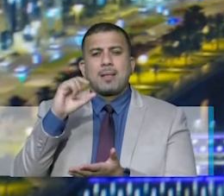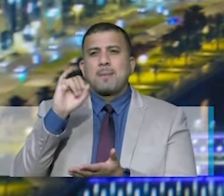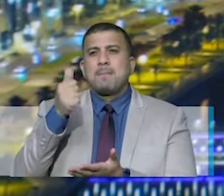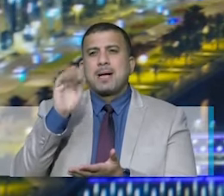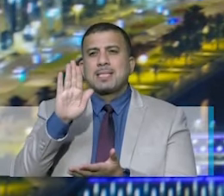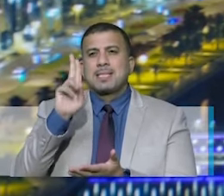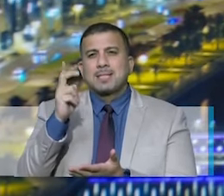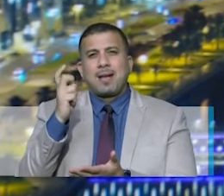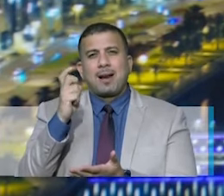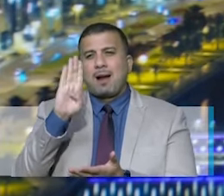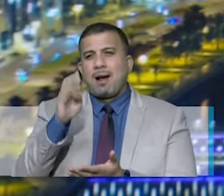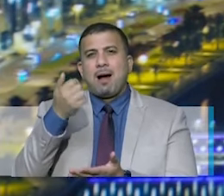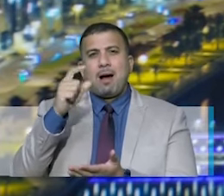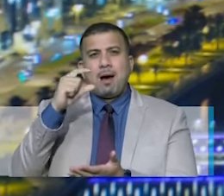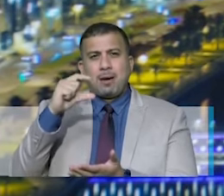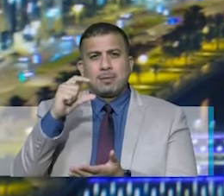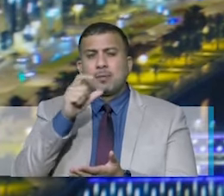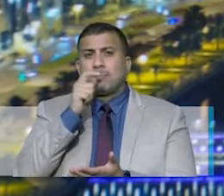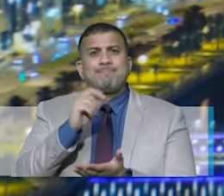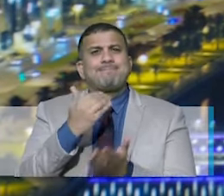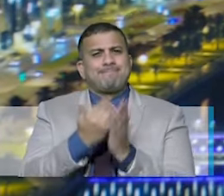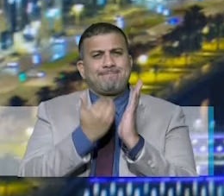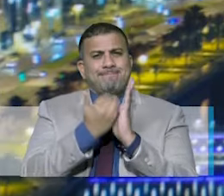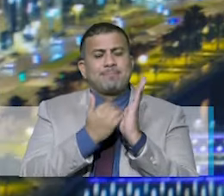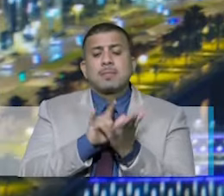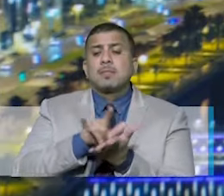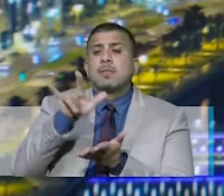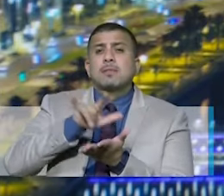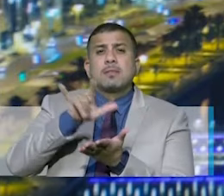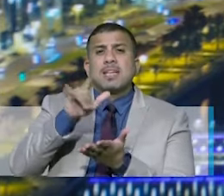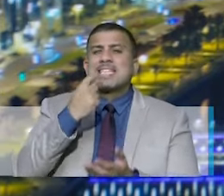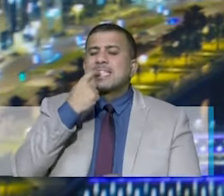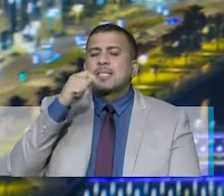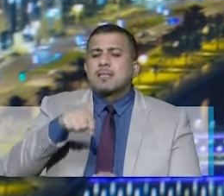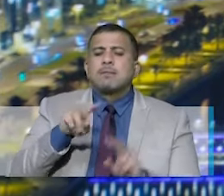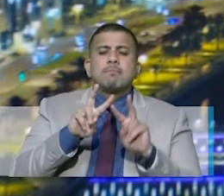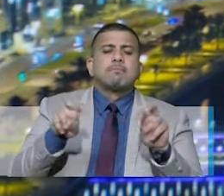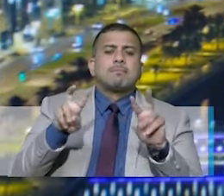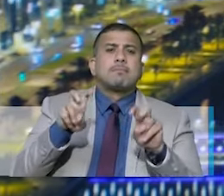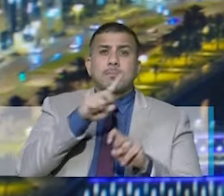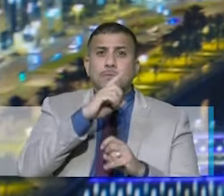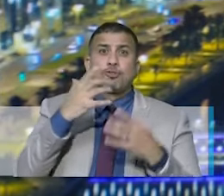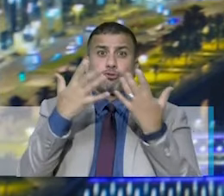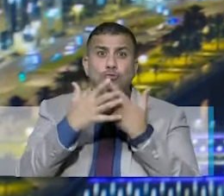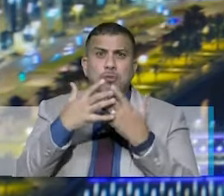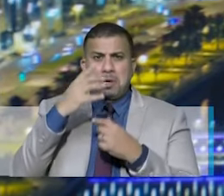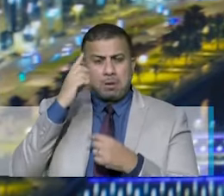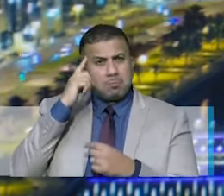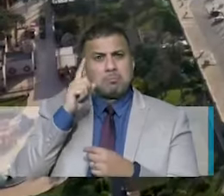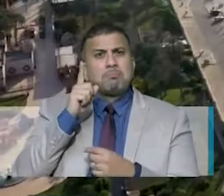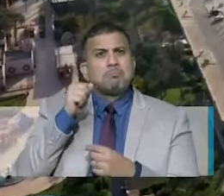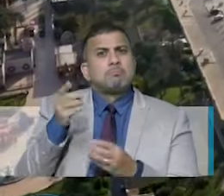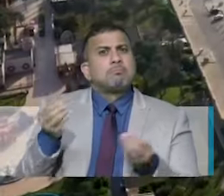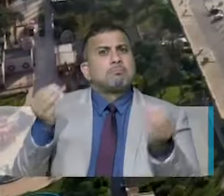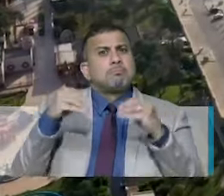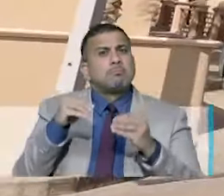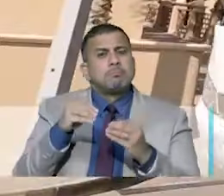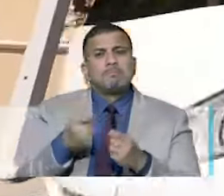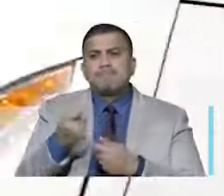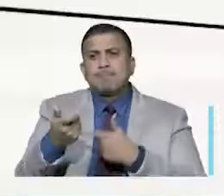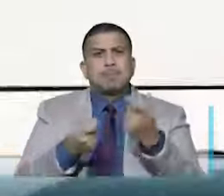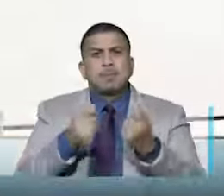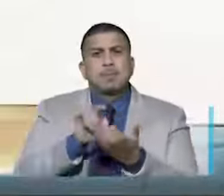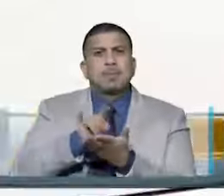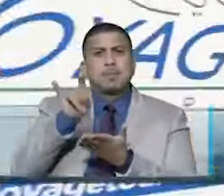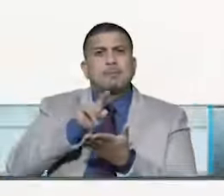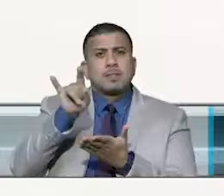للاقتصاد عن نقله نوعيه في قطاع السفر خلال هذا العام تميزت بزياده لافته في الانفاق على